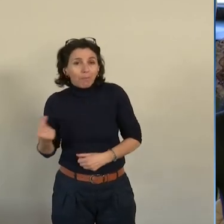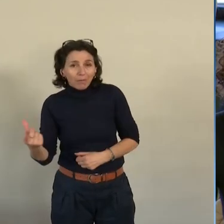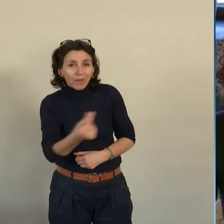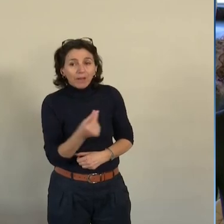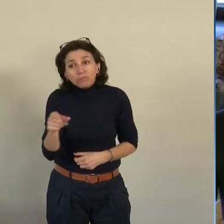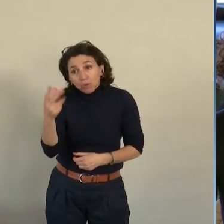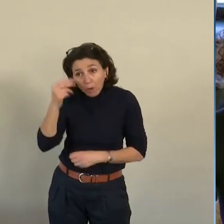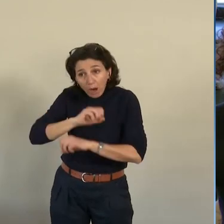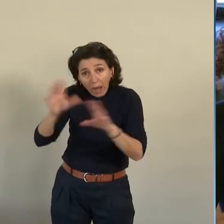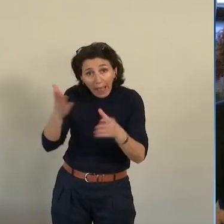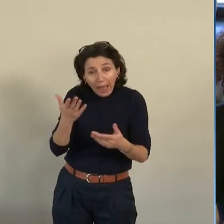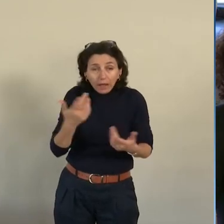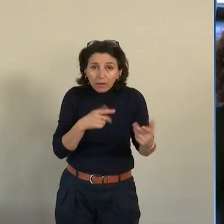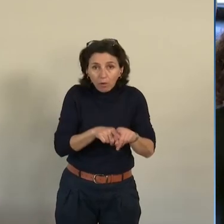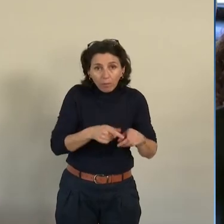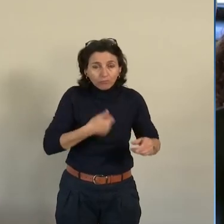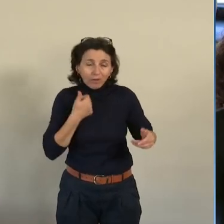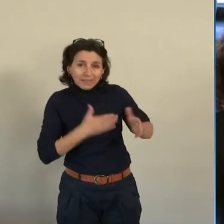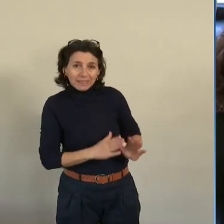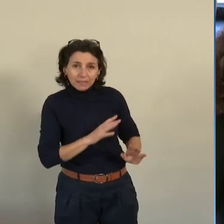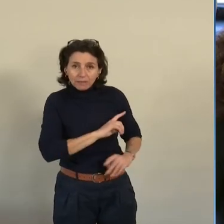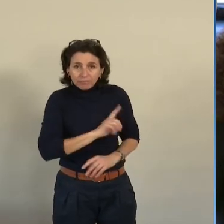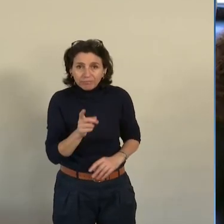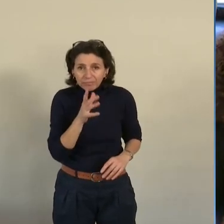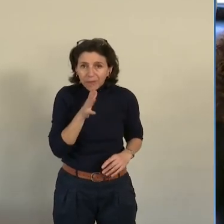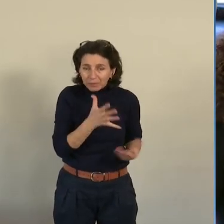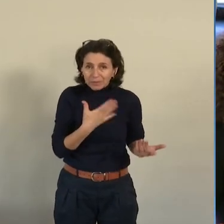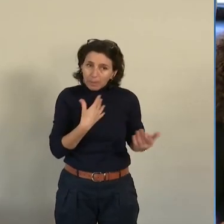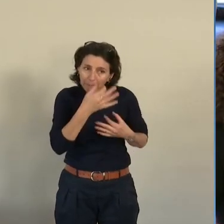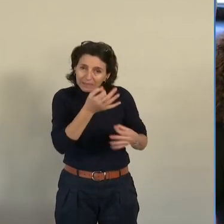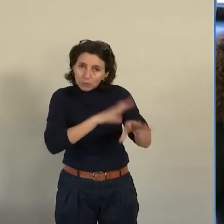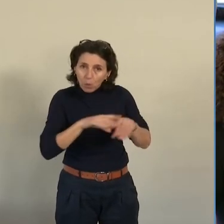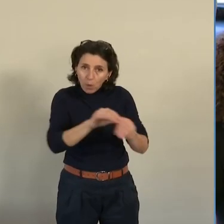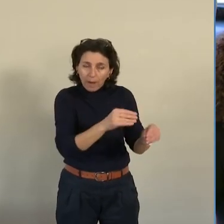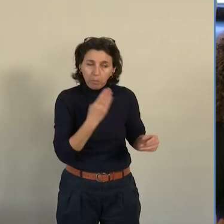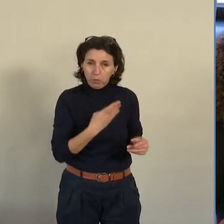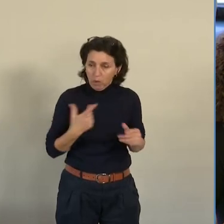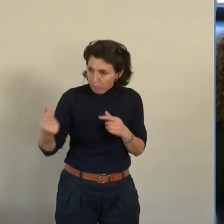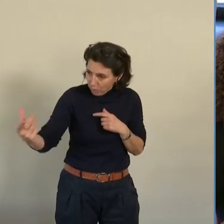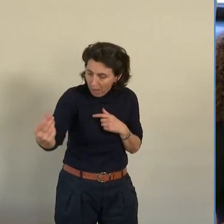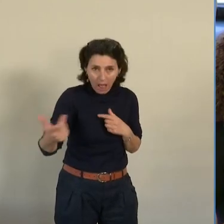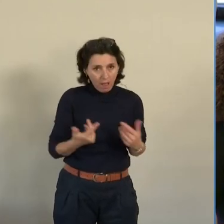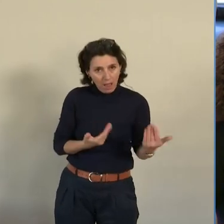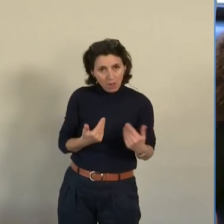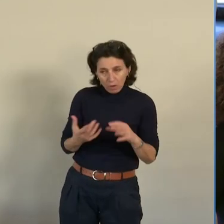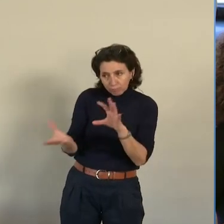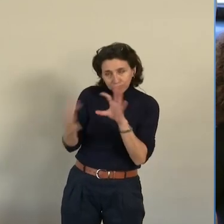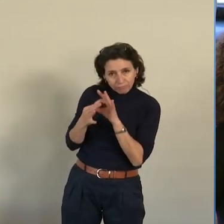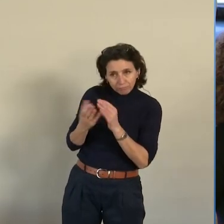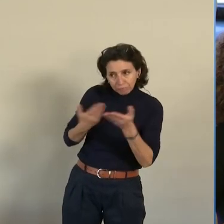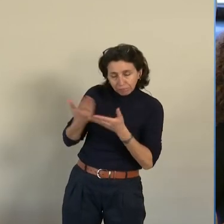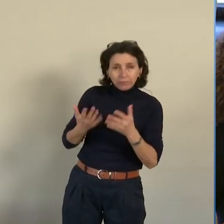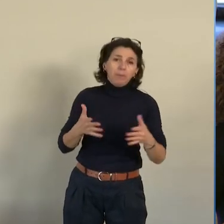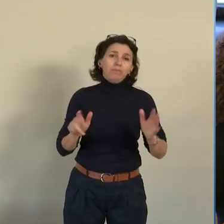la difficulté qui peut y avoir effectivement avoir un des des choses extrêmement précises alors qu'on travaille avec un ensemble de de partenaires mais en tout cas nous travaillant